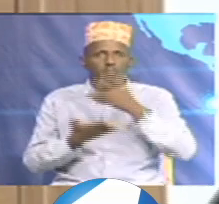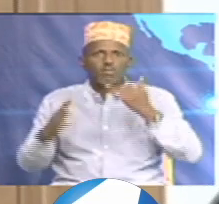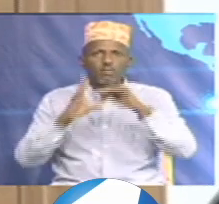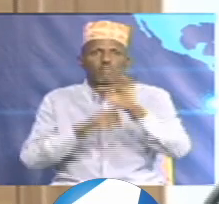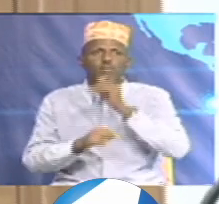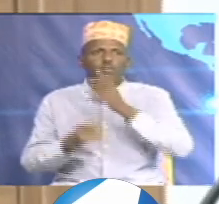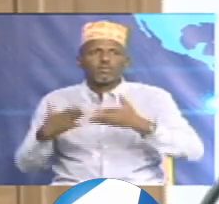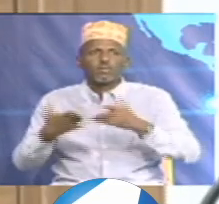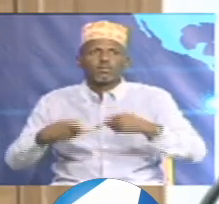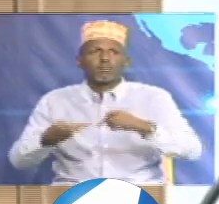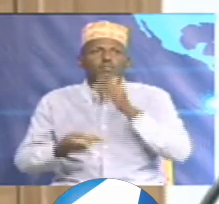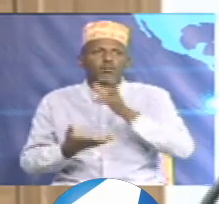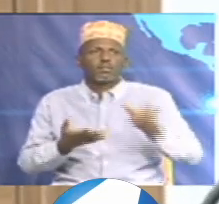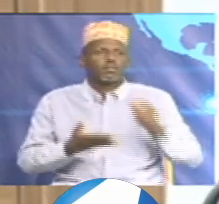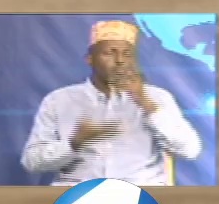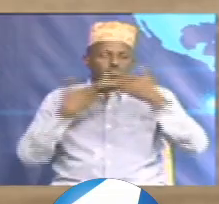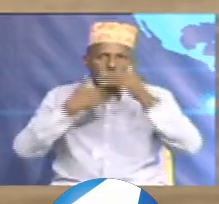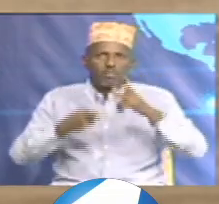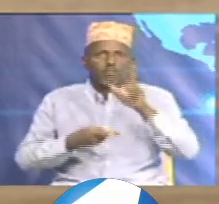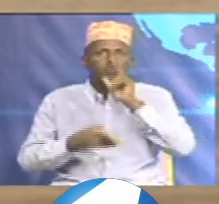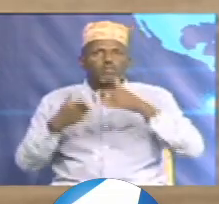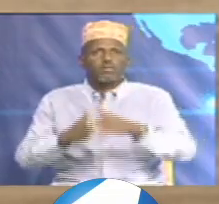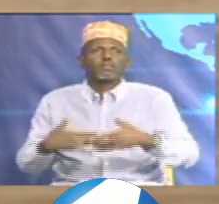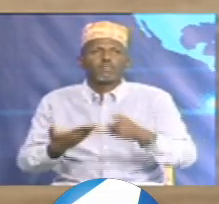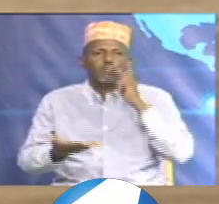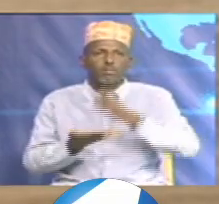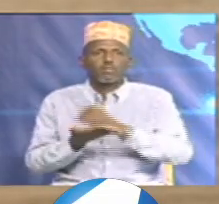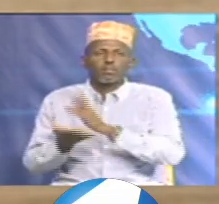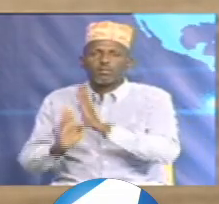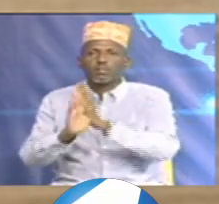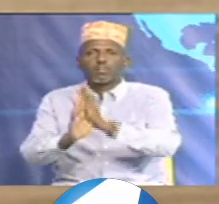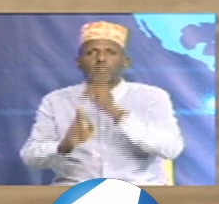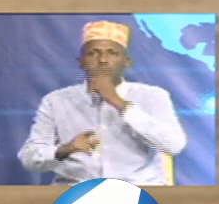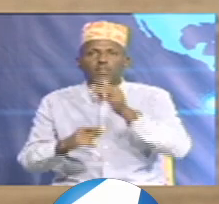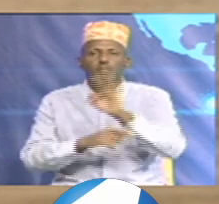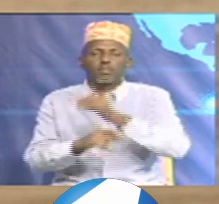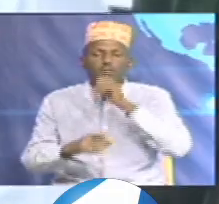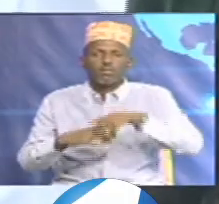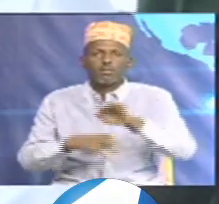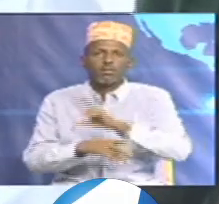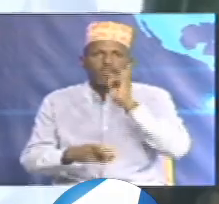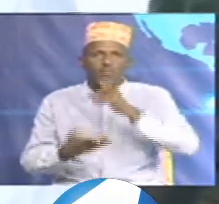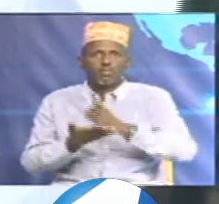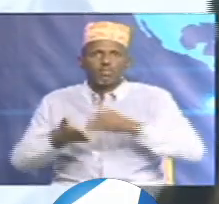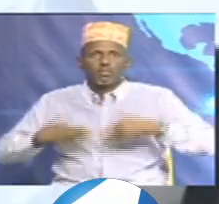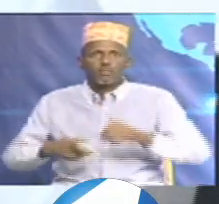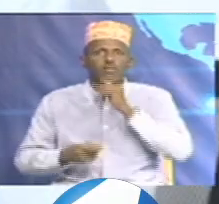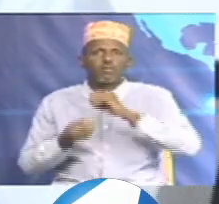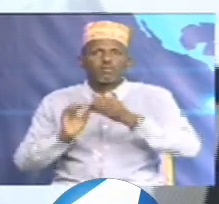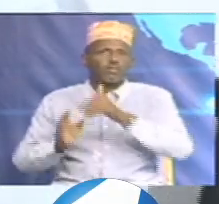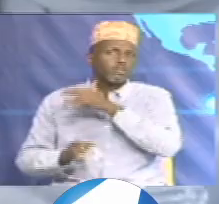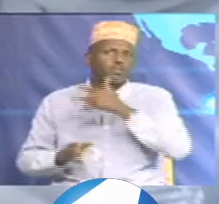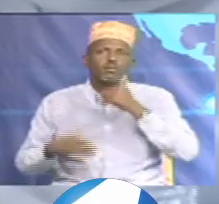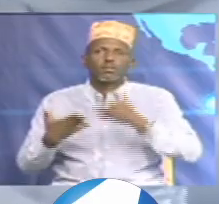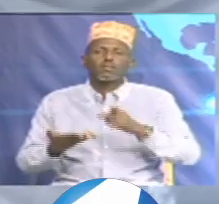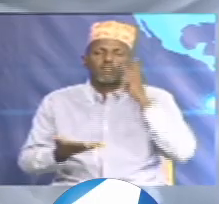donc par le Centre d'aide humanitaire et de secours du roi Salman. La caravane médicale et chirurgicale concerne la pédiatrie, l'urologie